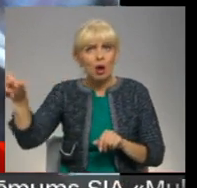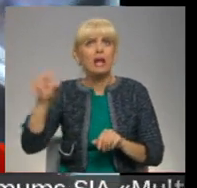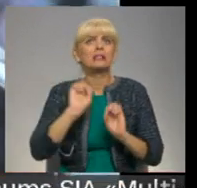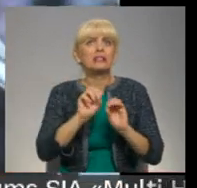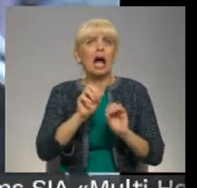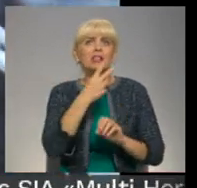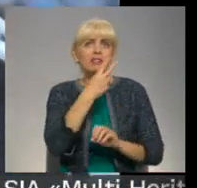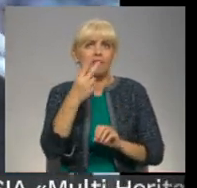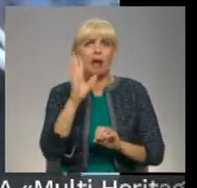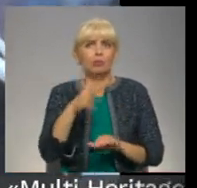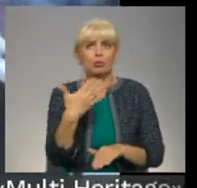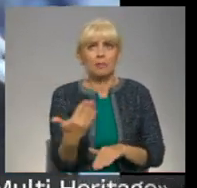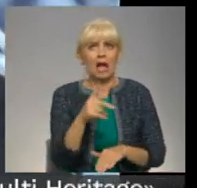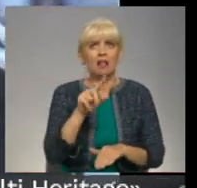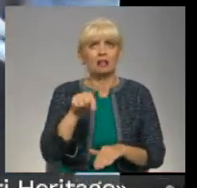pēc panorāmas.